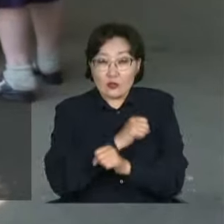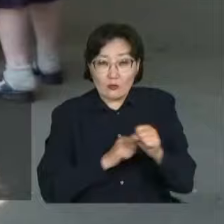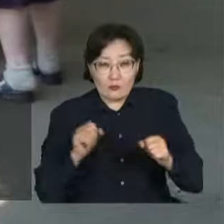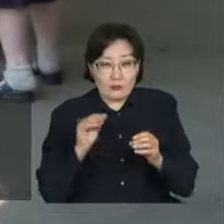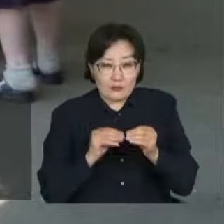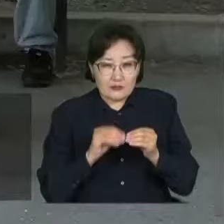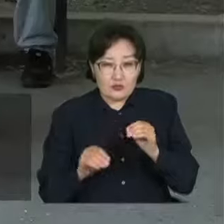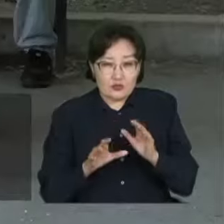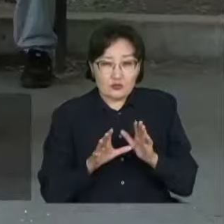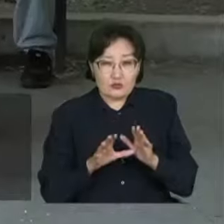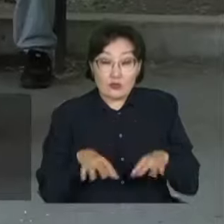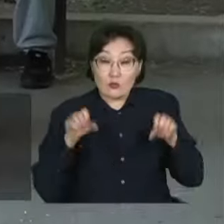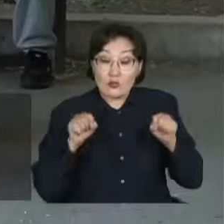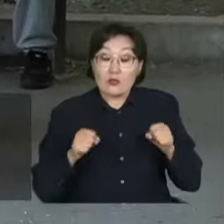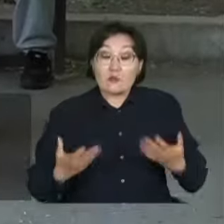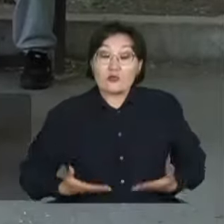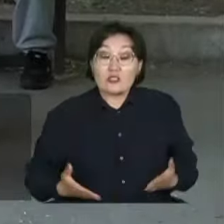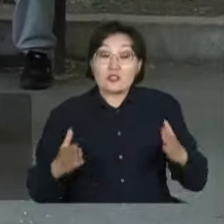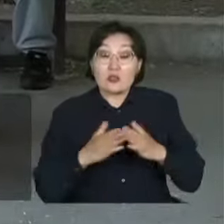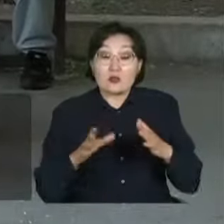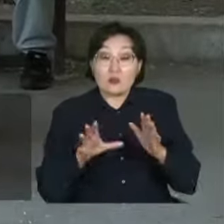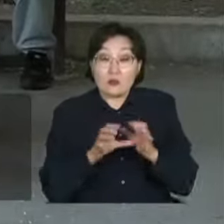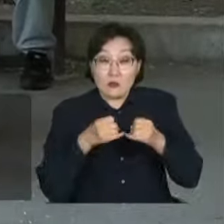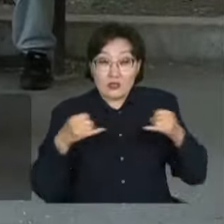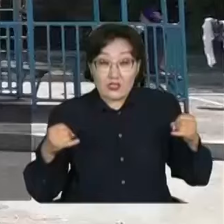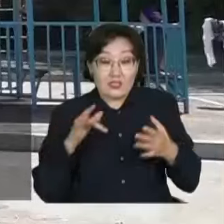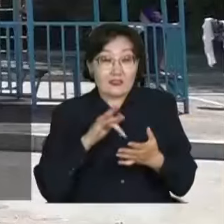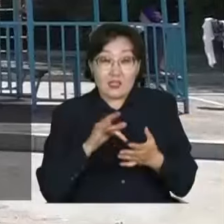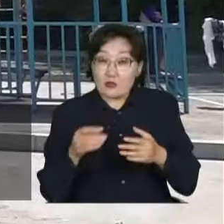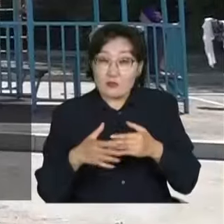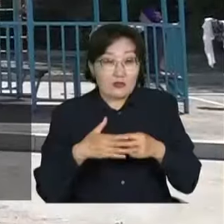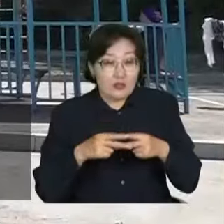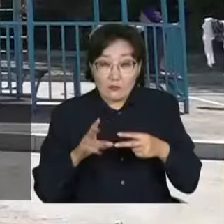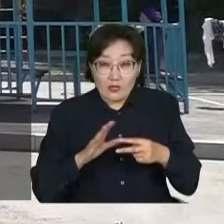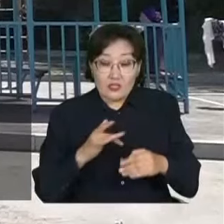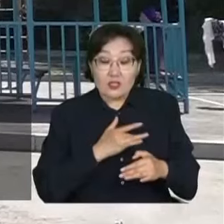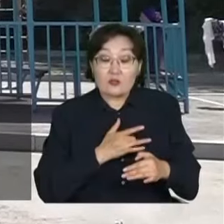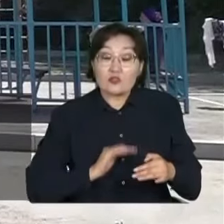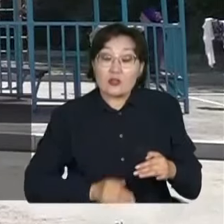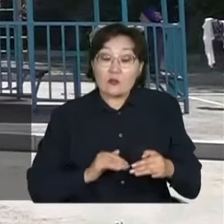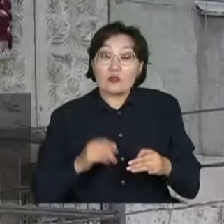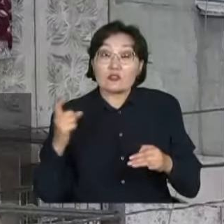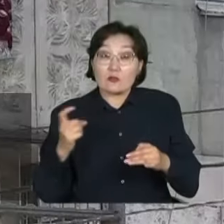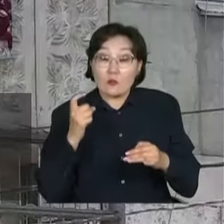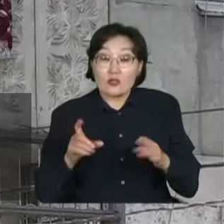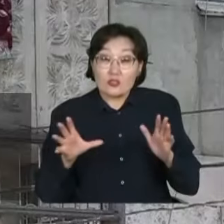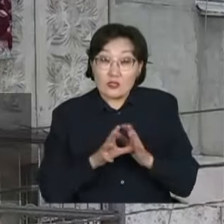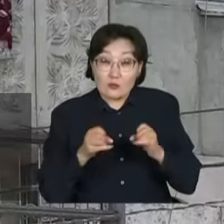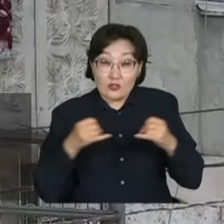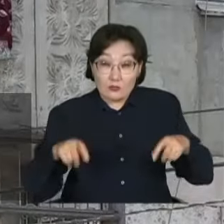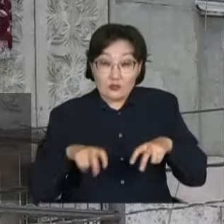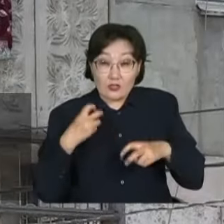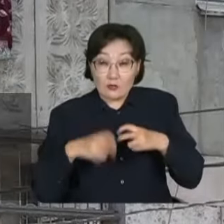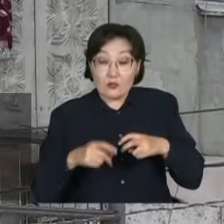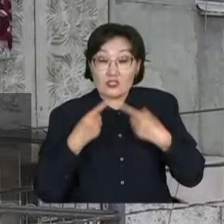сөніп қалып жатыр. Тұрғын үйлерде жарық желісі орталықтандырылмаған, жекенің меншігінде екен. Көктем мен жаз айларында тоқтың жиі ажырауынан